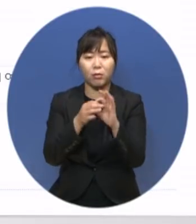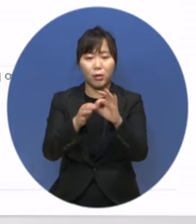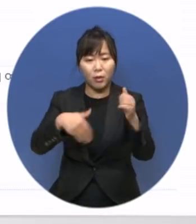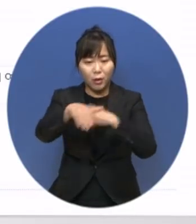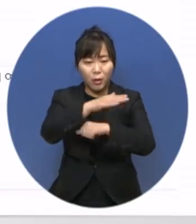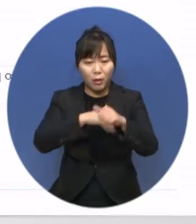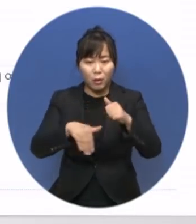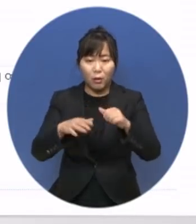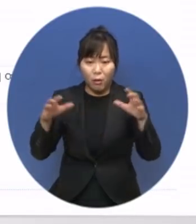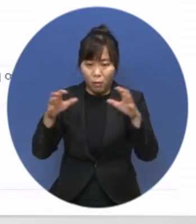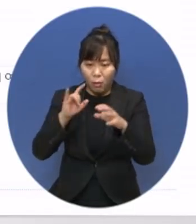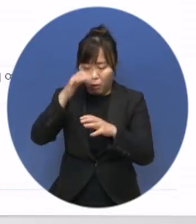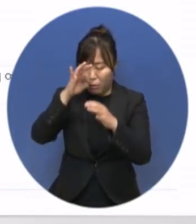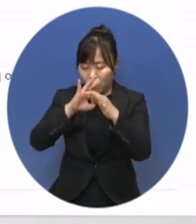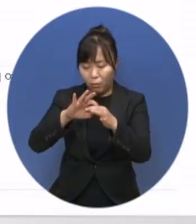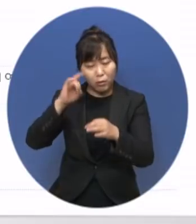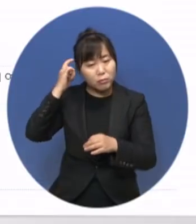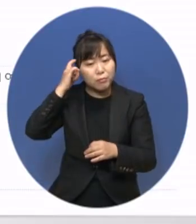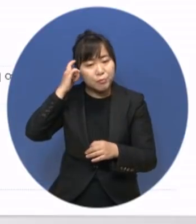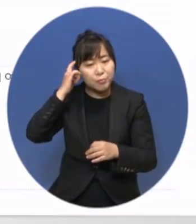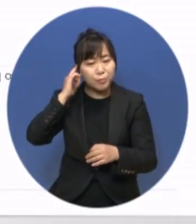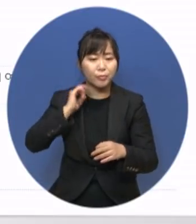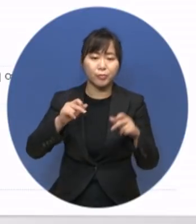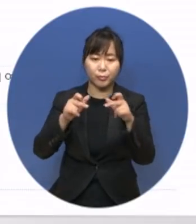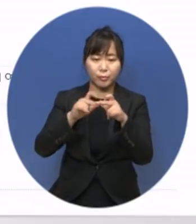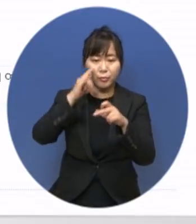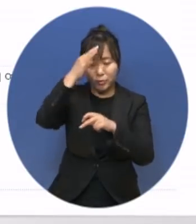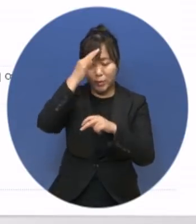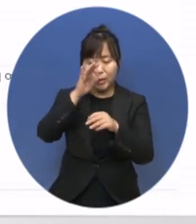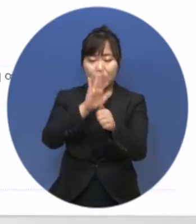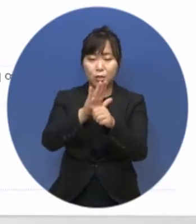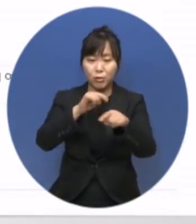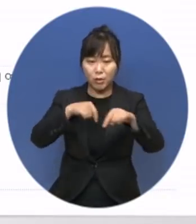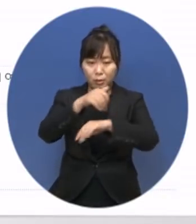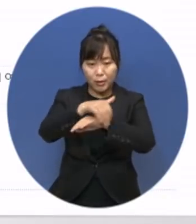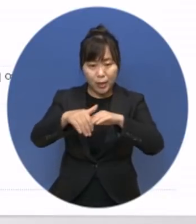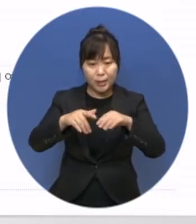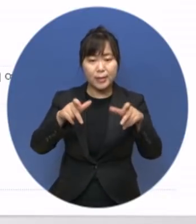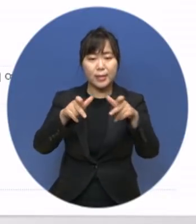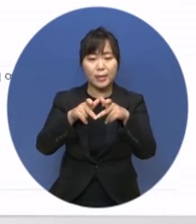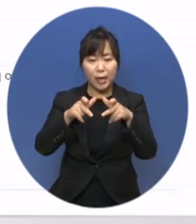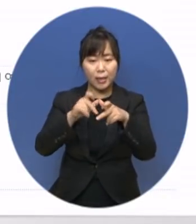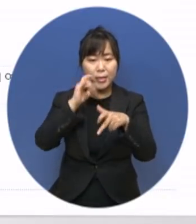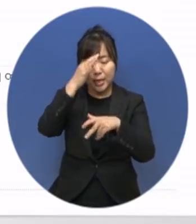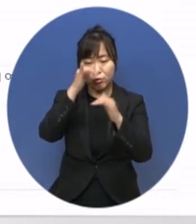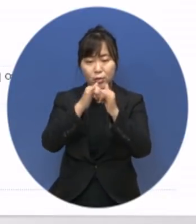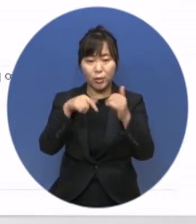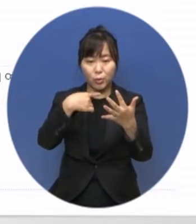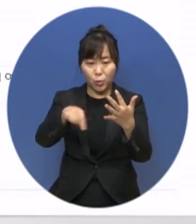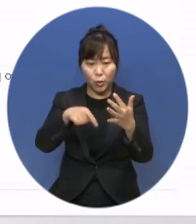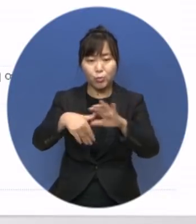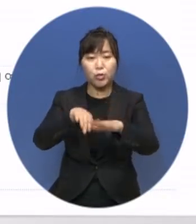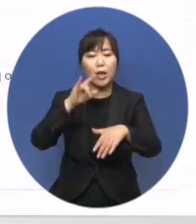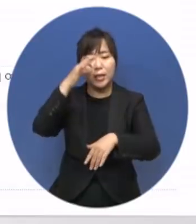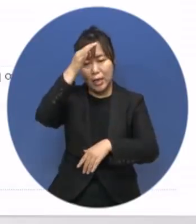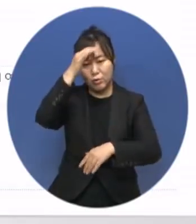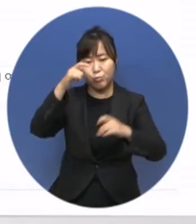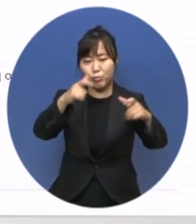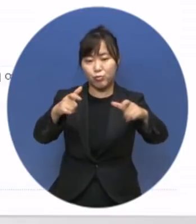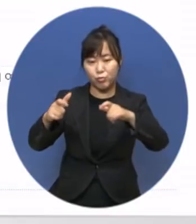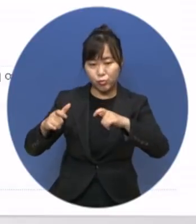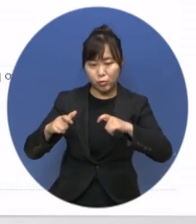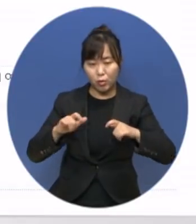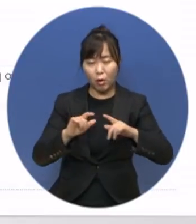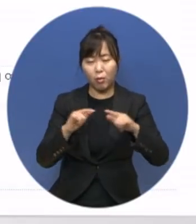사항, 포용적 예술에 대한 인식, 장애인 예술 지원 정책, 장애예술인 교육, 문화예술 분야 향후 경험으로